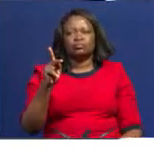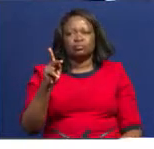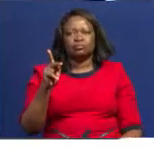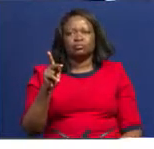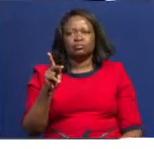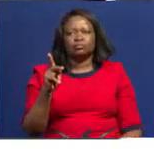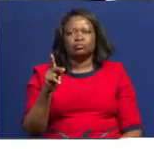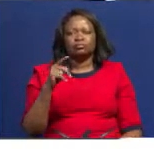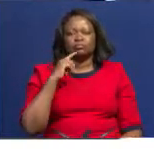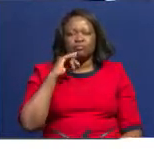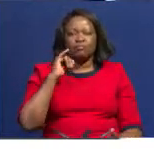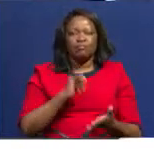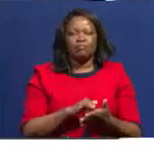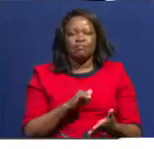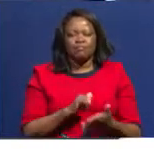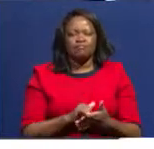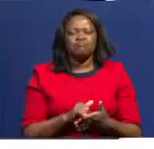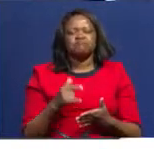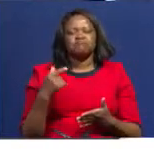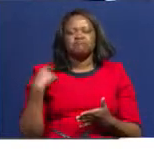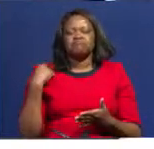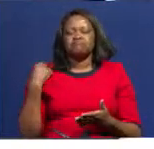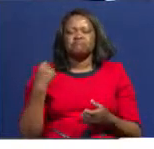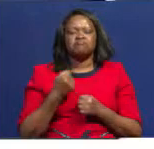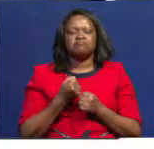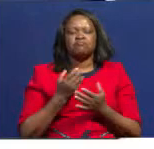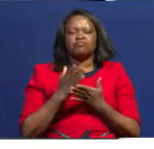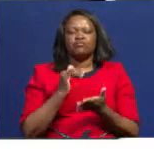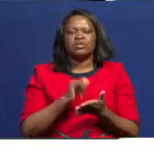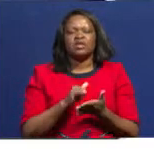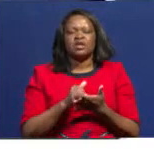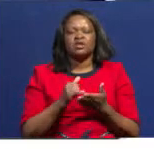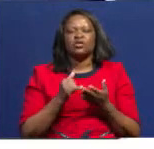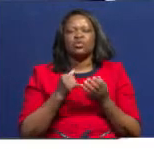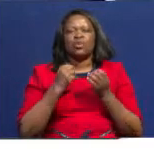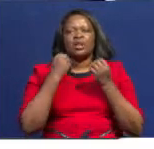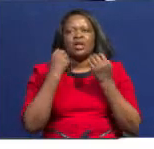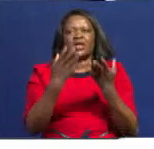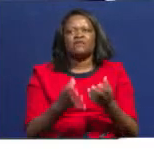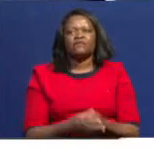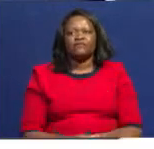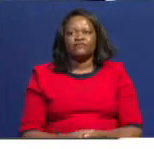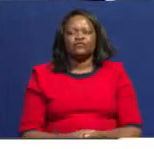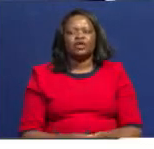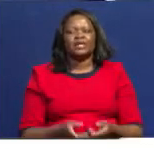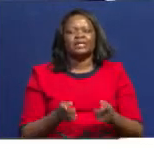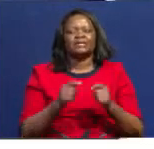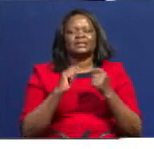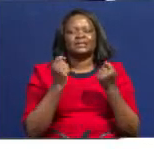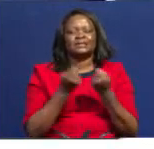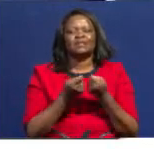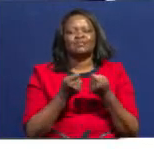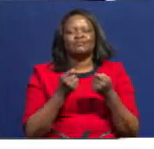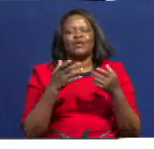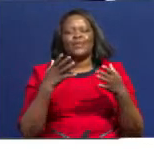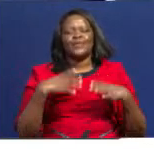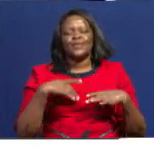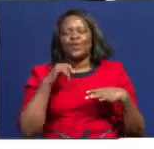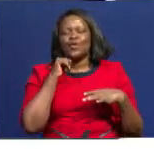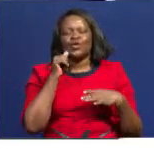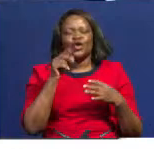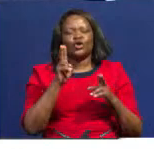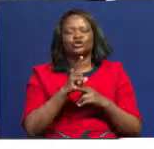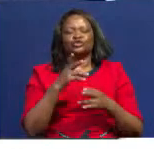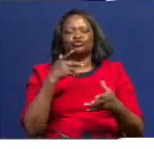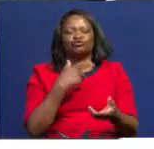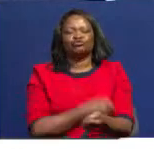ADAC limesema kuwa limejitolea kabisa kuhakikisha kuwa linatoa kikosi cha wanamichezo wasiokuwa watumizi wa dawa hizo